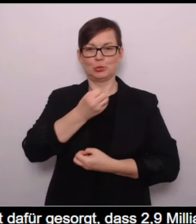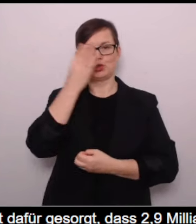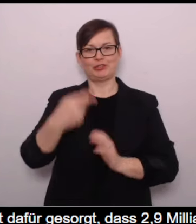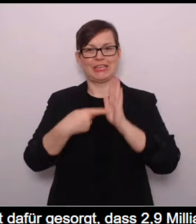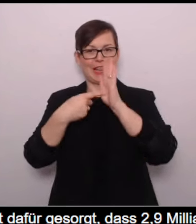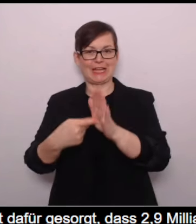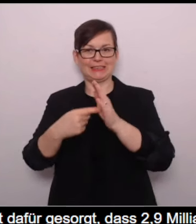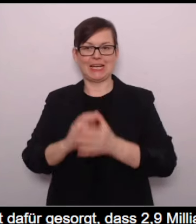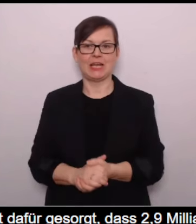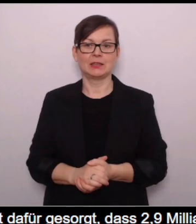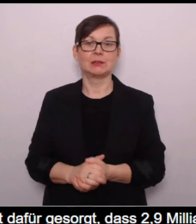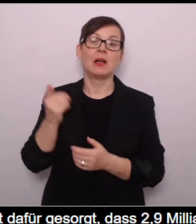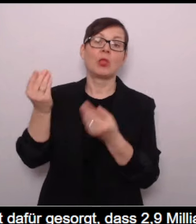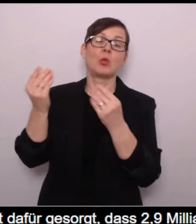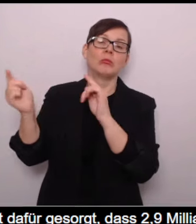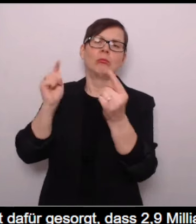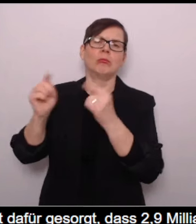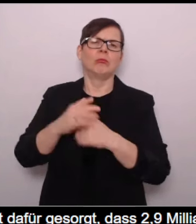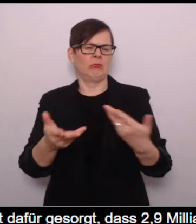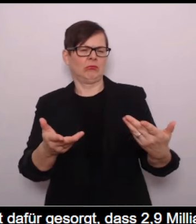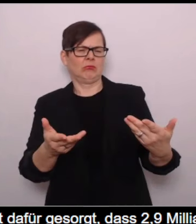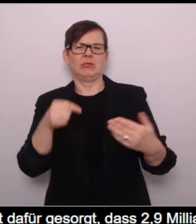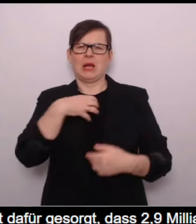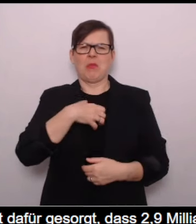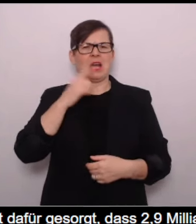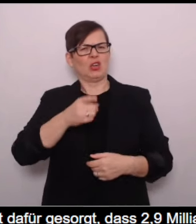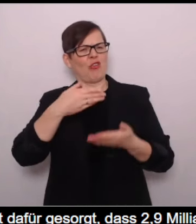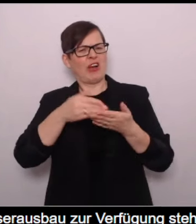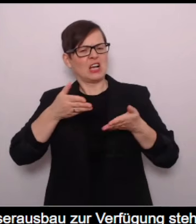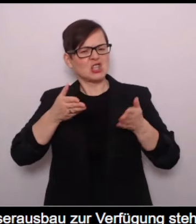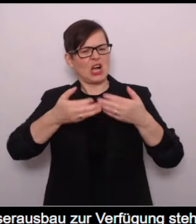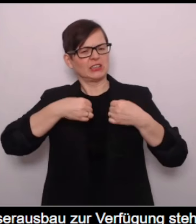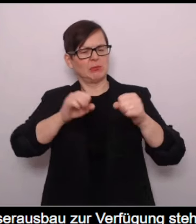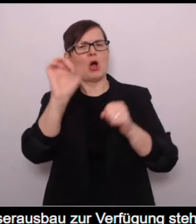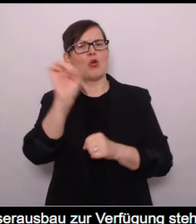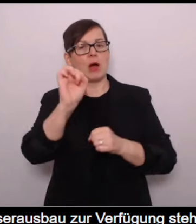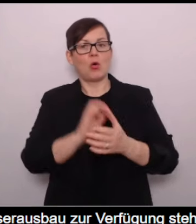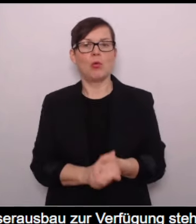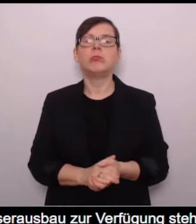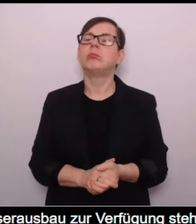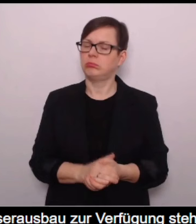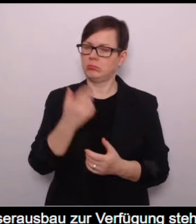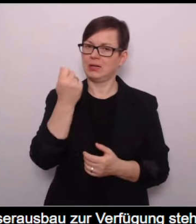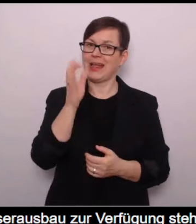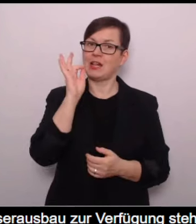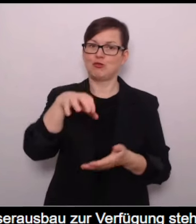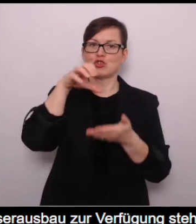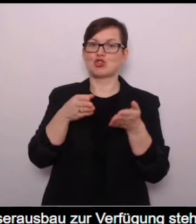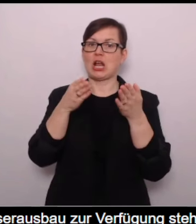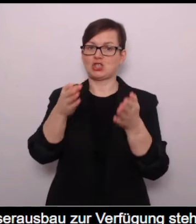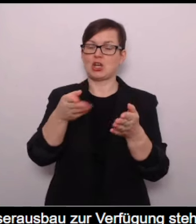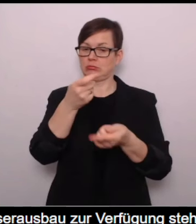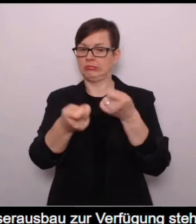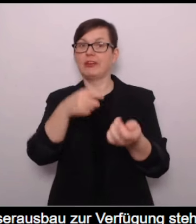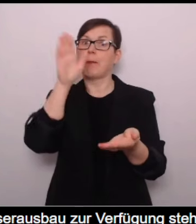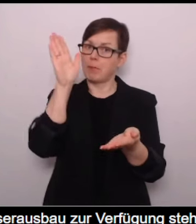auch das immer wieder, wennenswert und notwendig, darauf hinzuweisen, wenn die Debatte kommt, ja warum werden noch Straßen gebaut